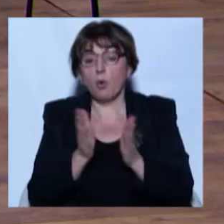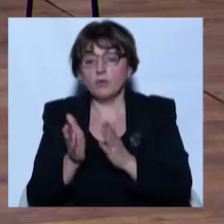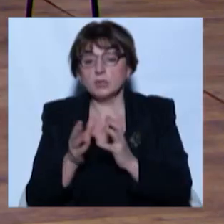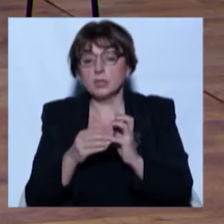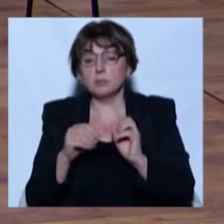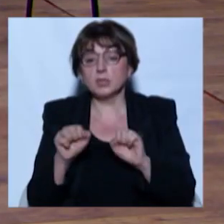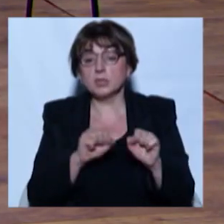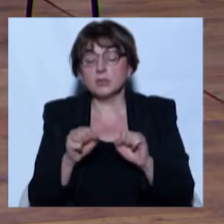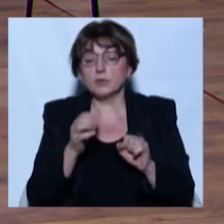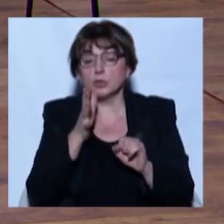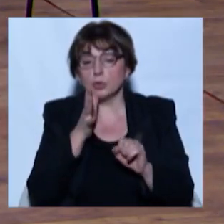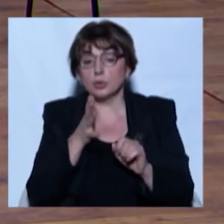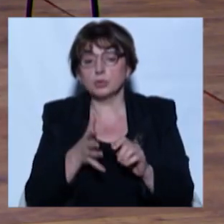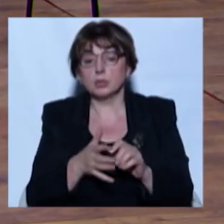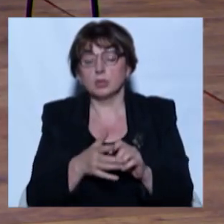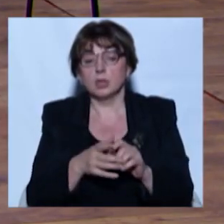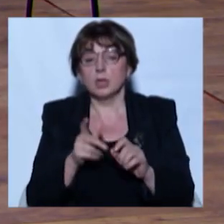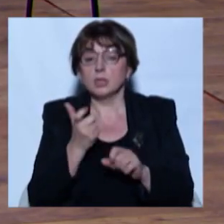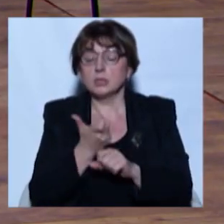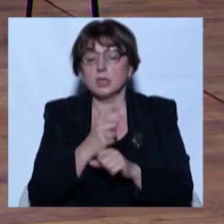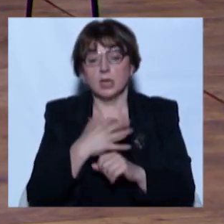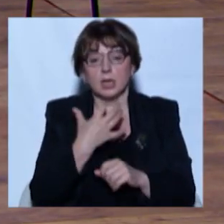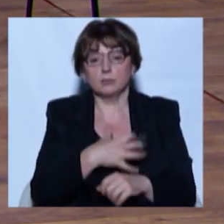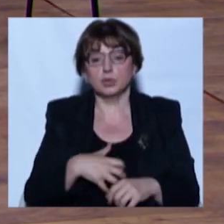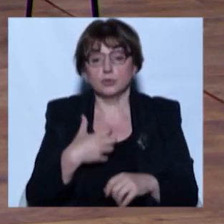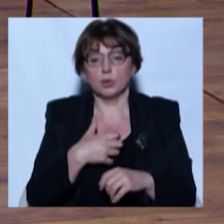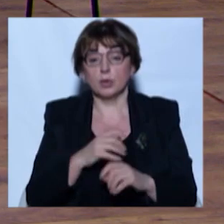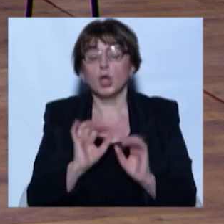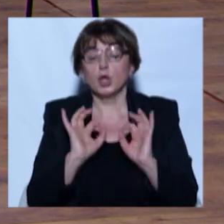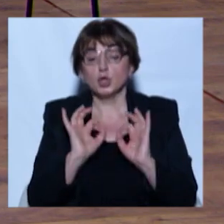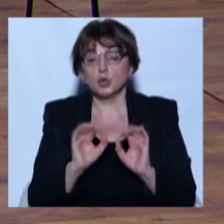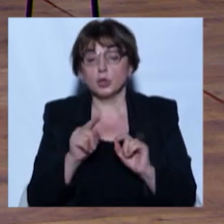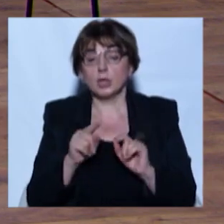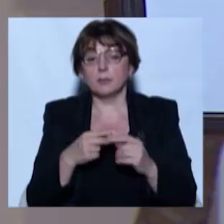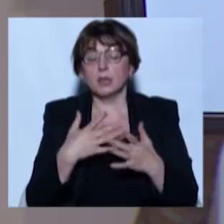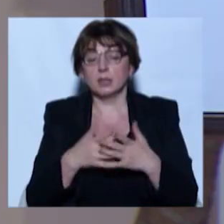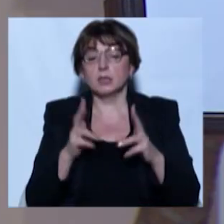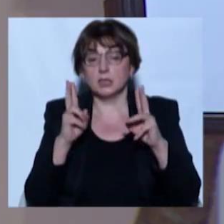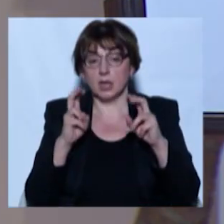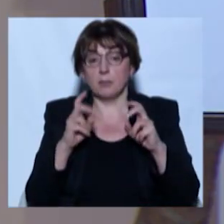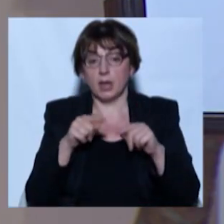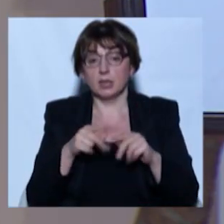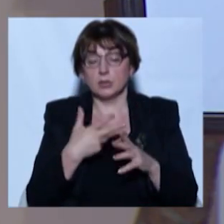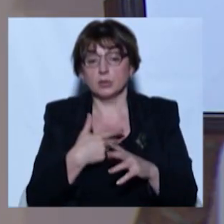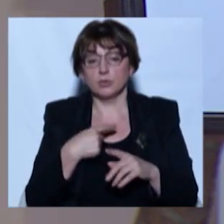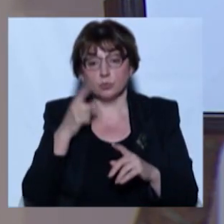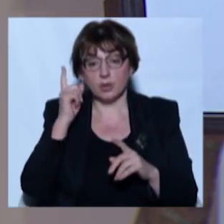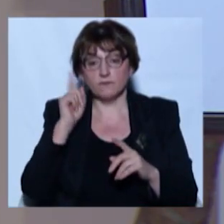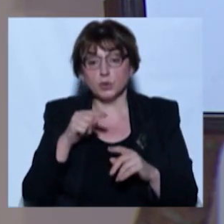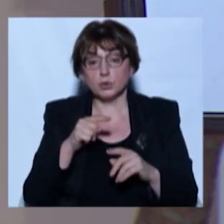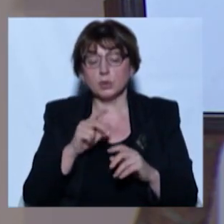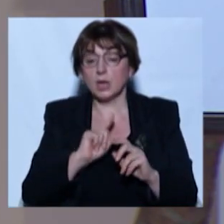მიწისძვრის დროს? ეს ძალიან მნიშვნელოვანია და სწორედ ამას ეძღვნება ჩვენი გაკვეთილი, რომ ჩვენ უნდა ვიცოდეთ,